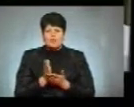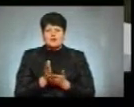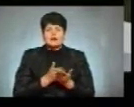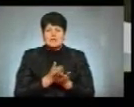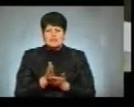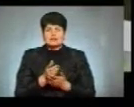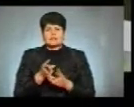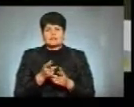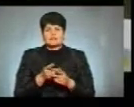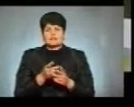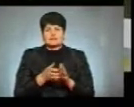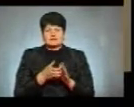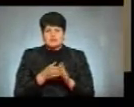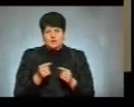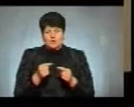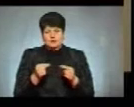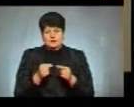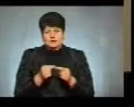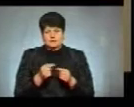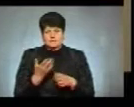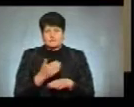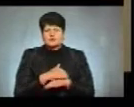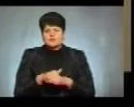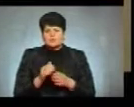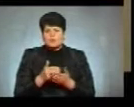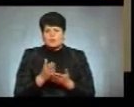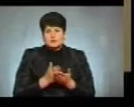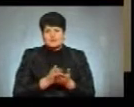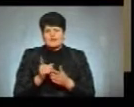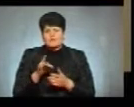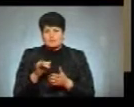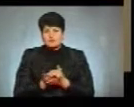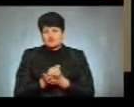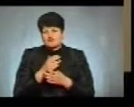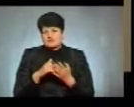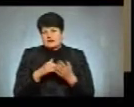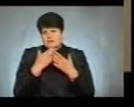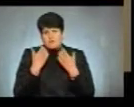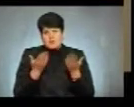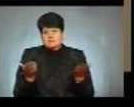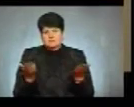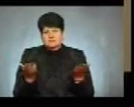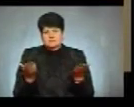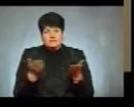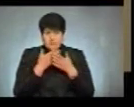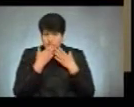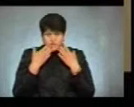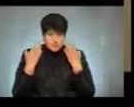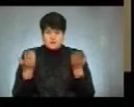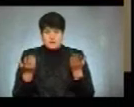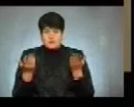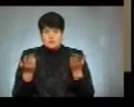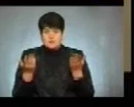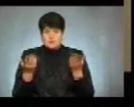президента, бракує конкретики. Зовнішня політика. Європейського Союзу взагалі нема. От немає. Я, значить,